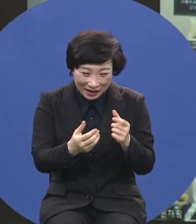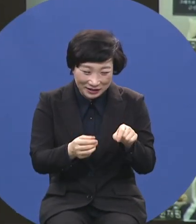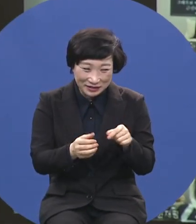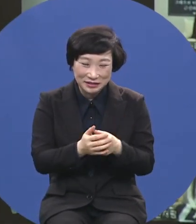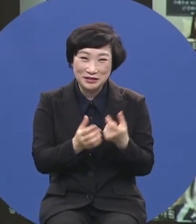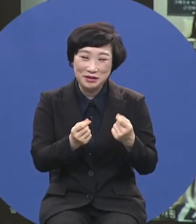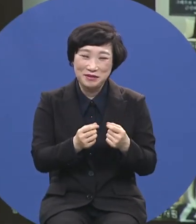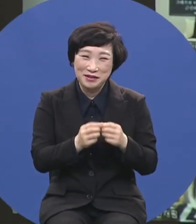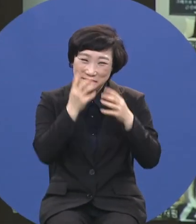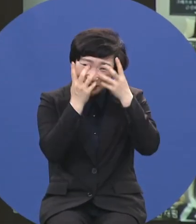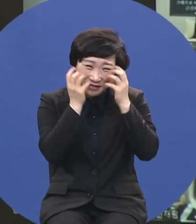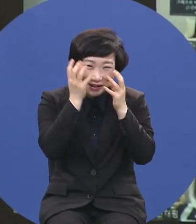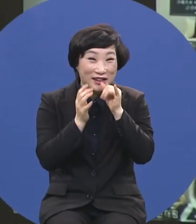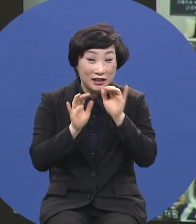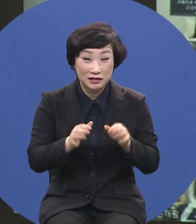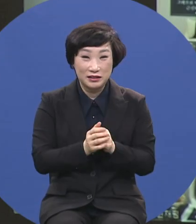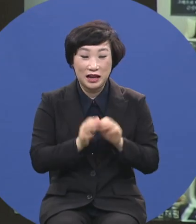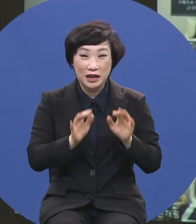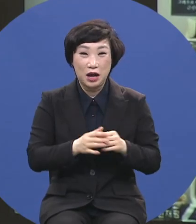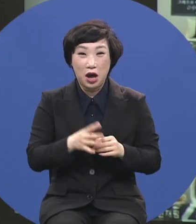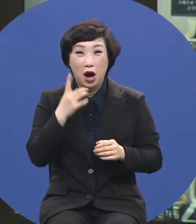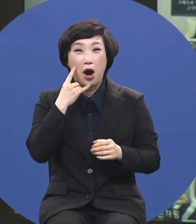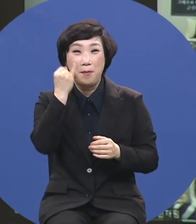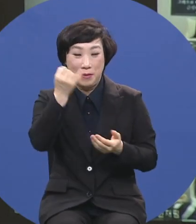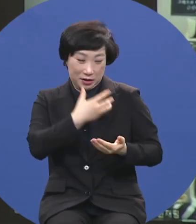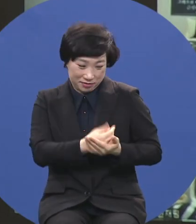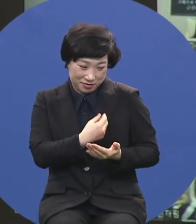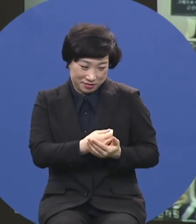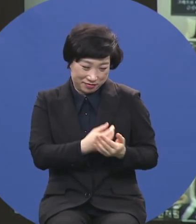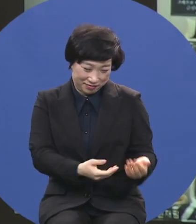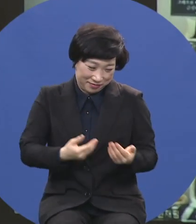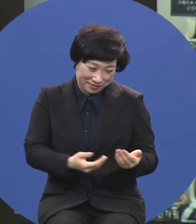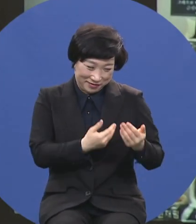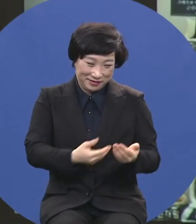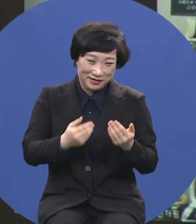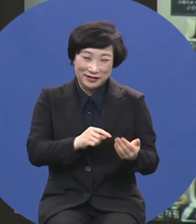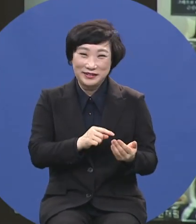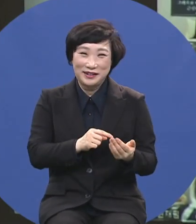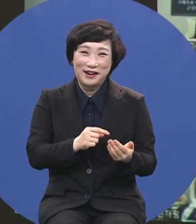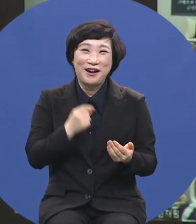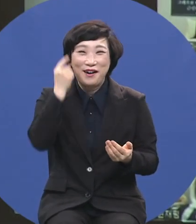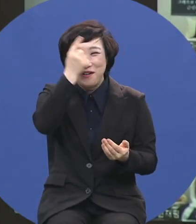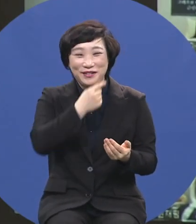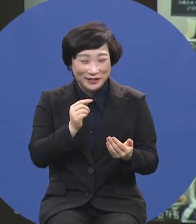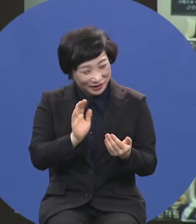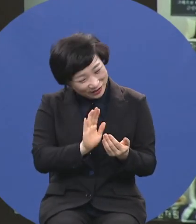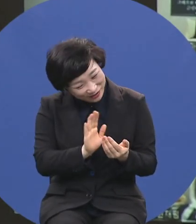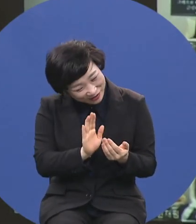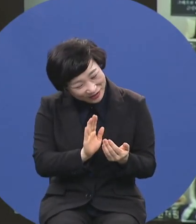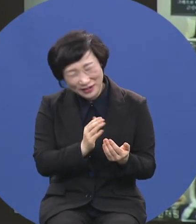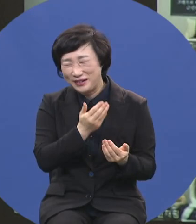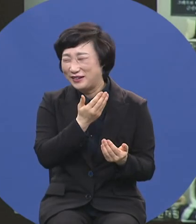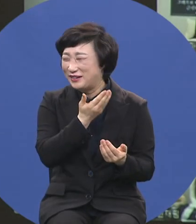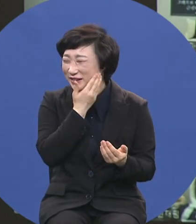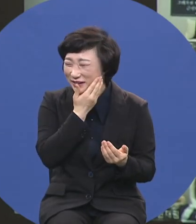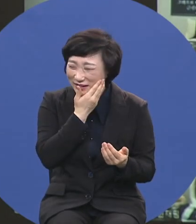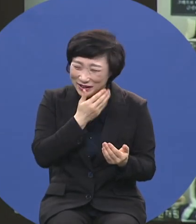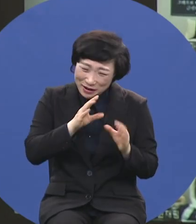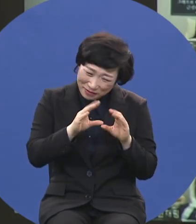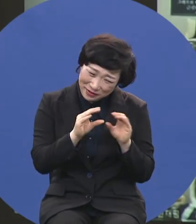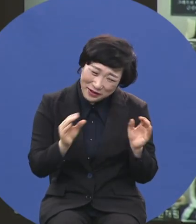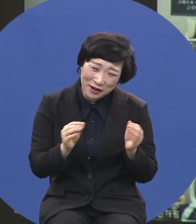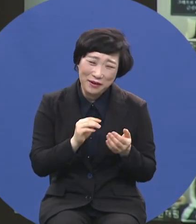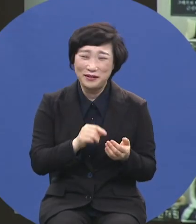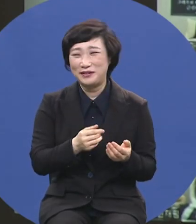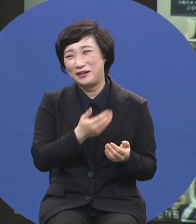젖살이 생기면서부터 얼굴이 얼마나 비단결처럼 손으로 만져보면 이렇게 부드러운